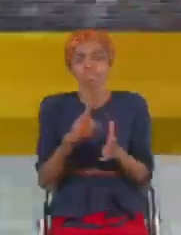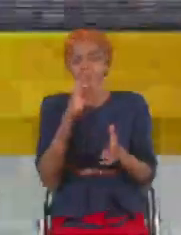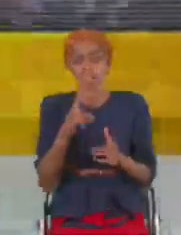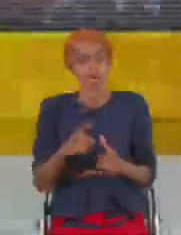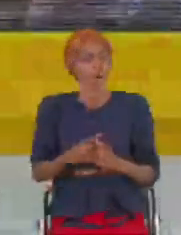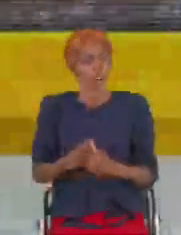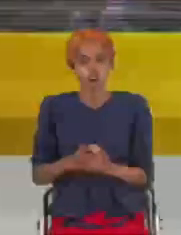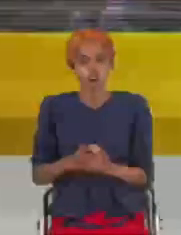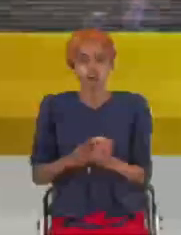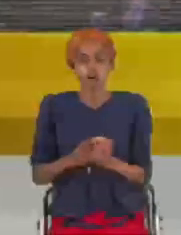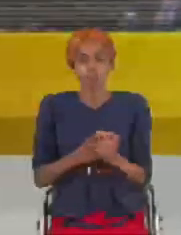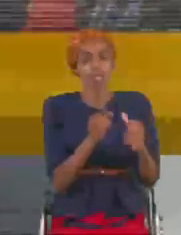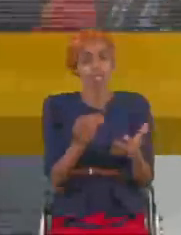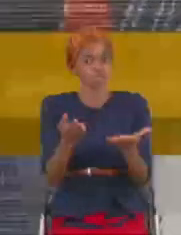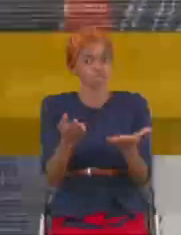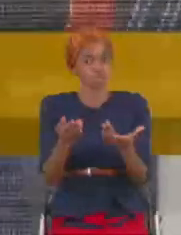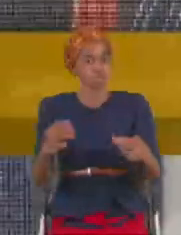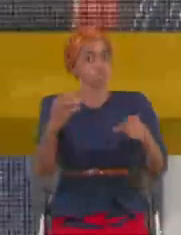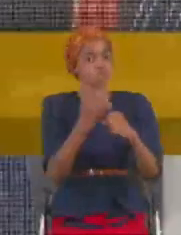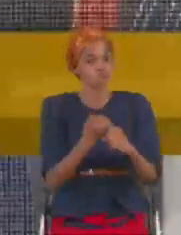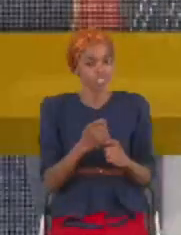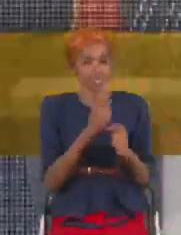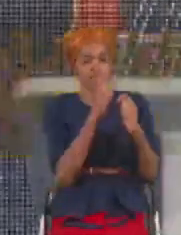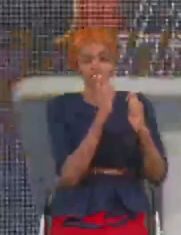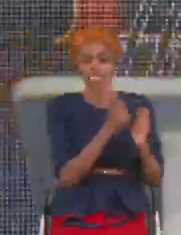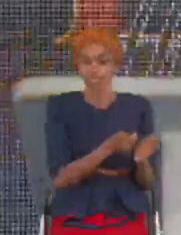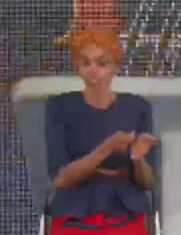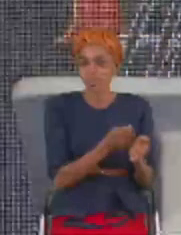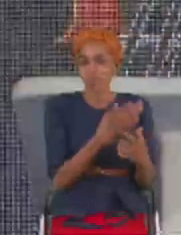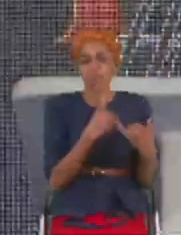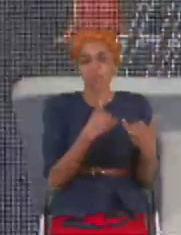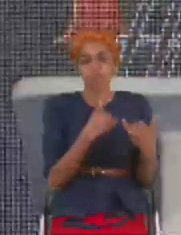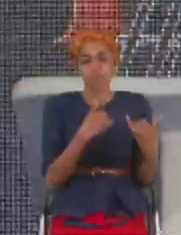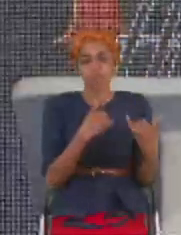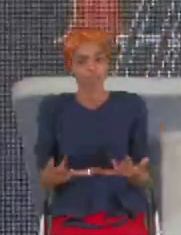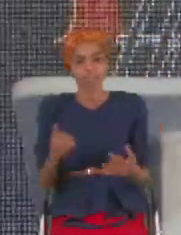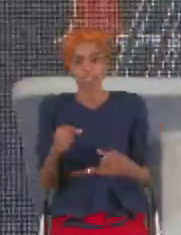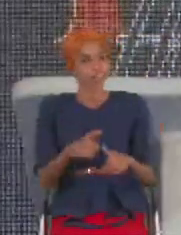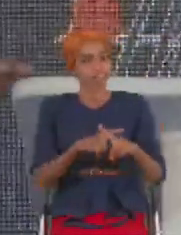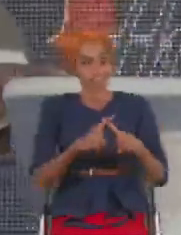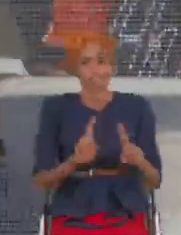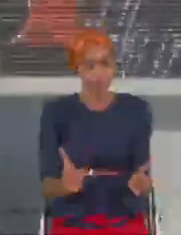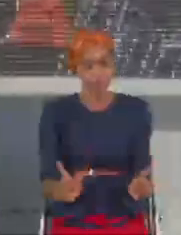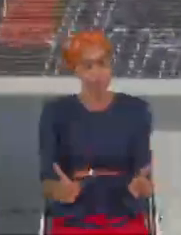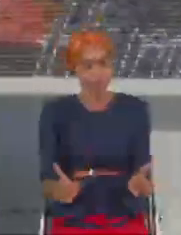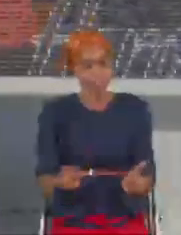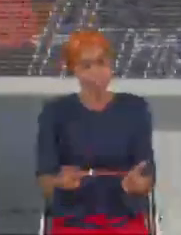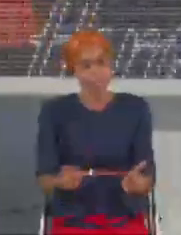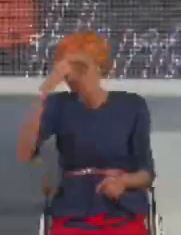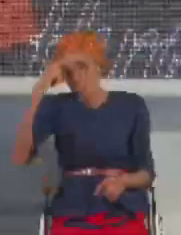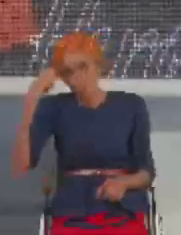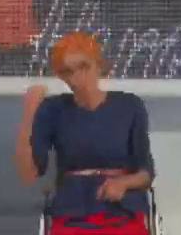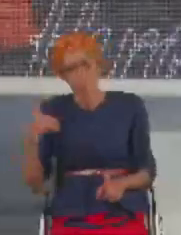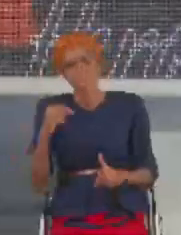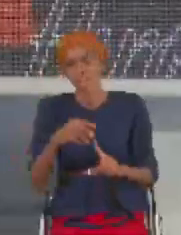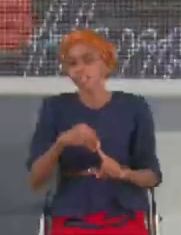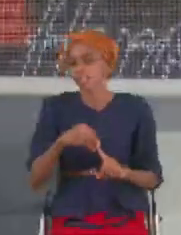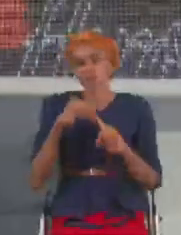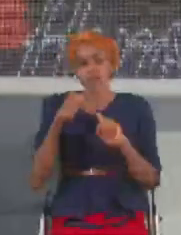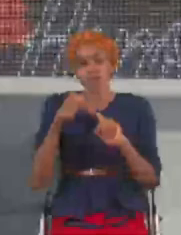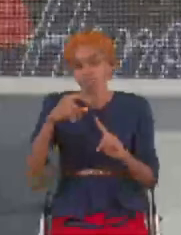et qui voulait gagner une médaille et ils sont distingués à cause